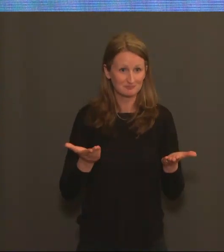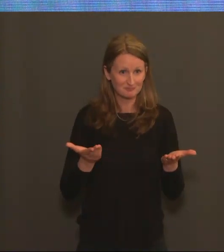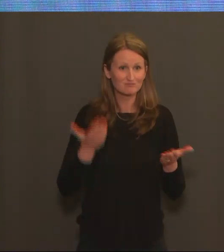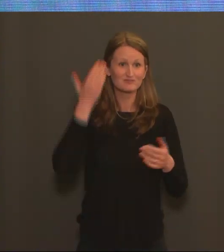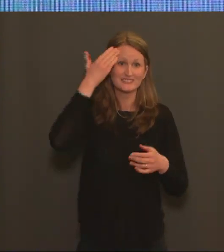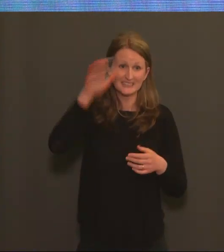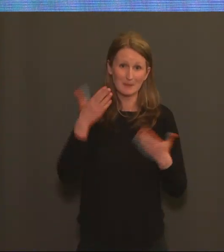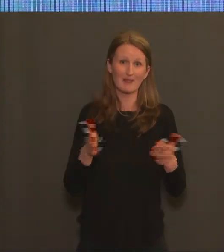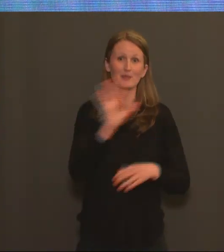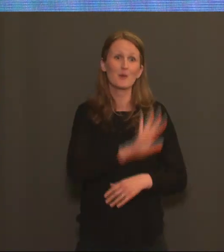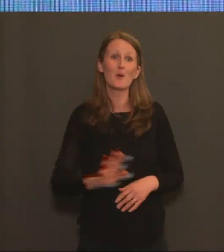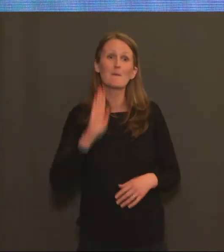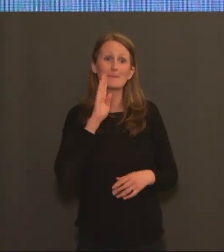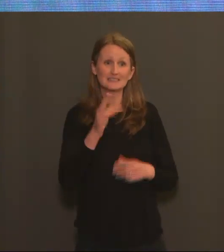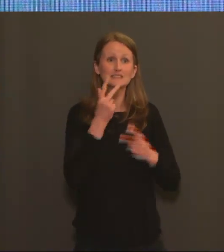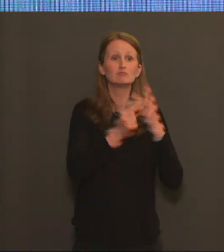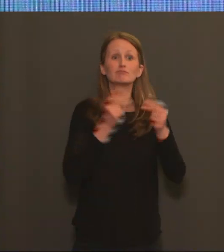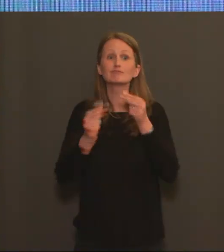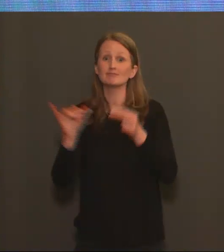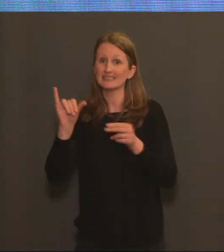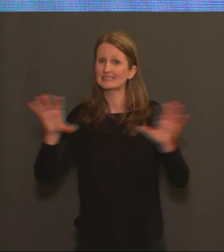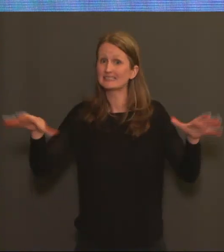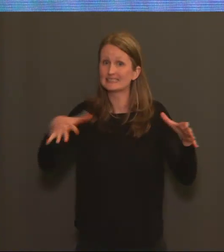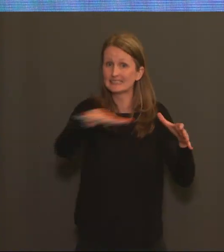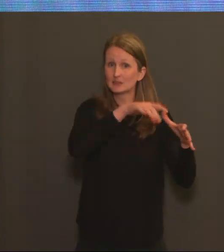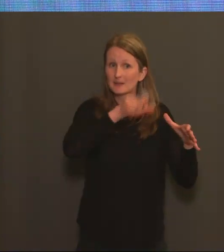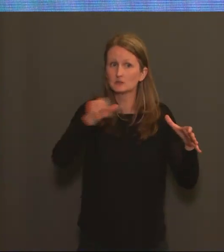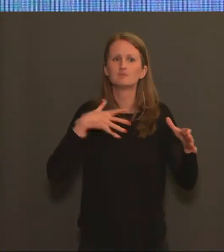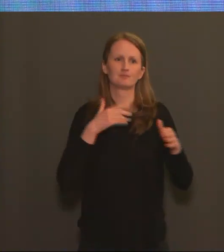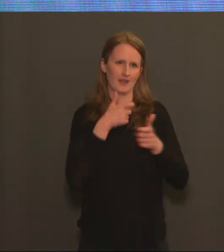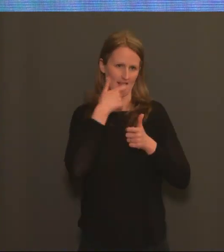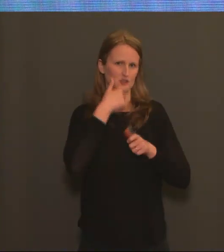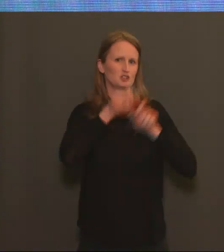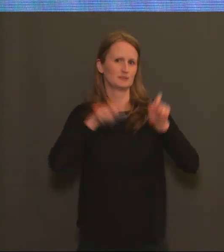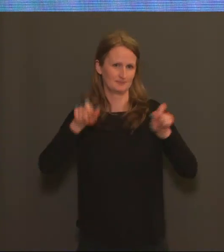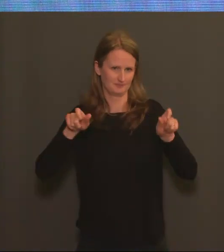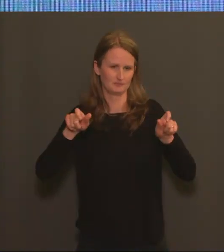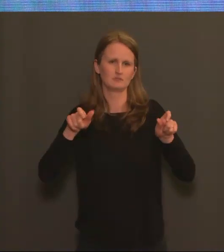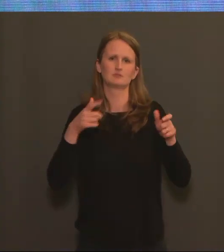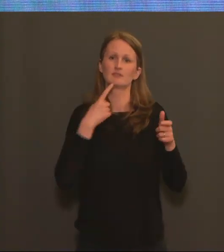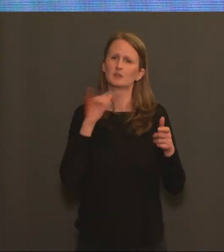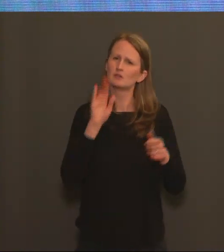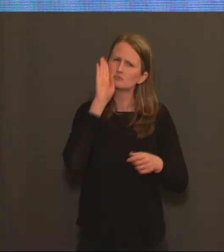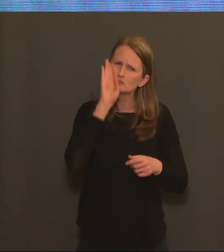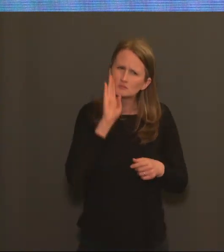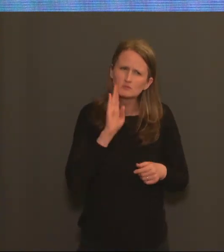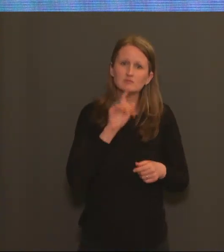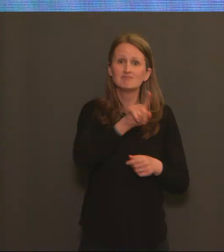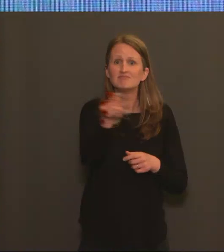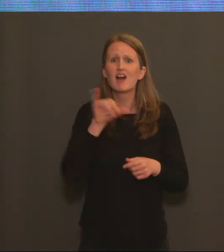pays, il convient d'encourager et d'aider nos parents et grands-parents à